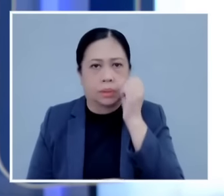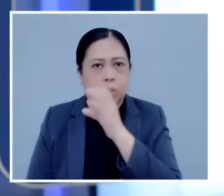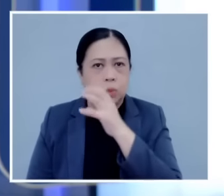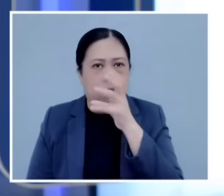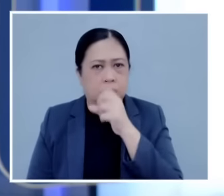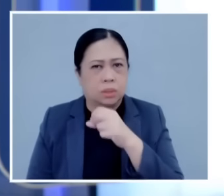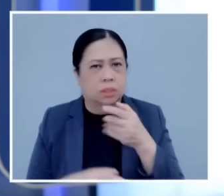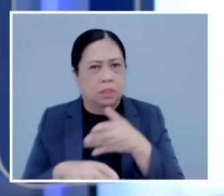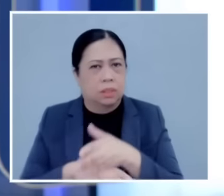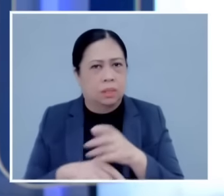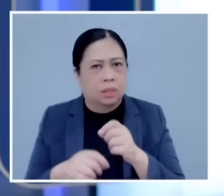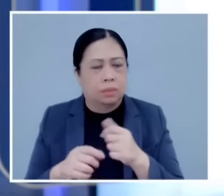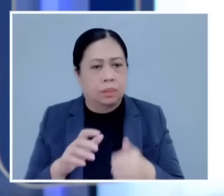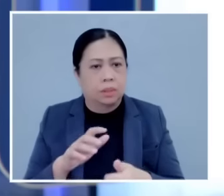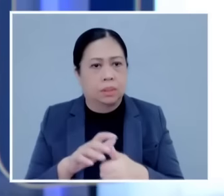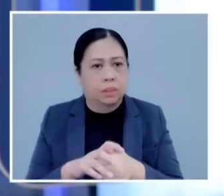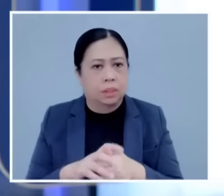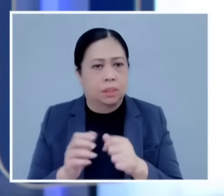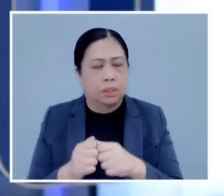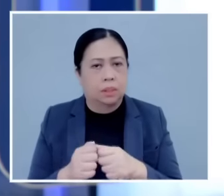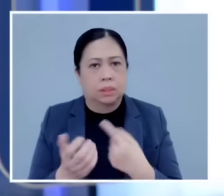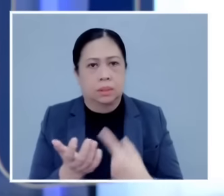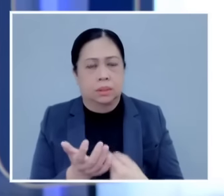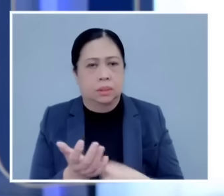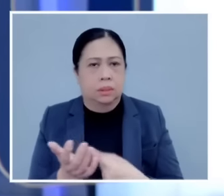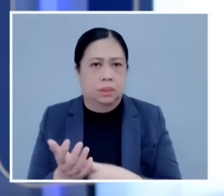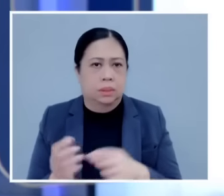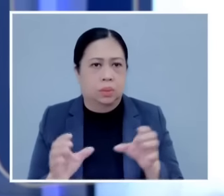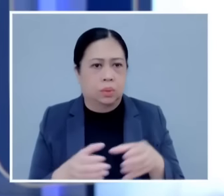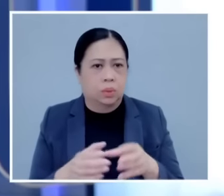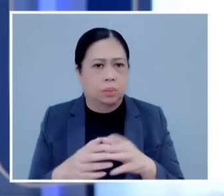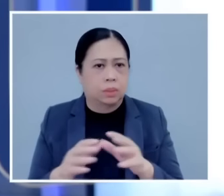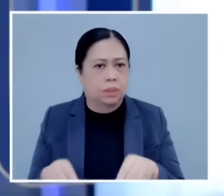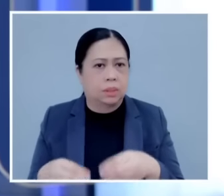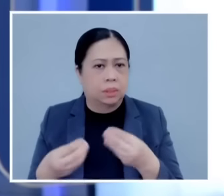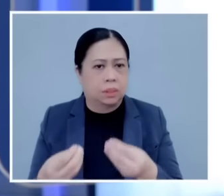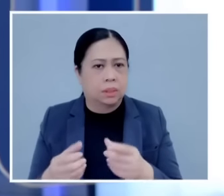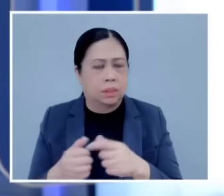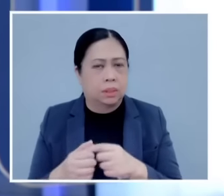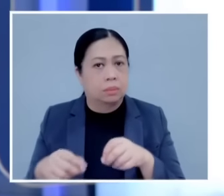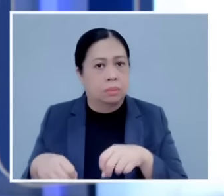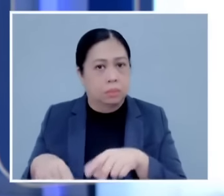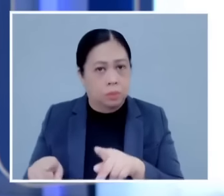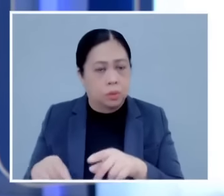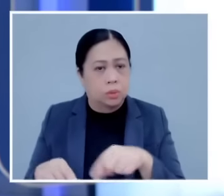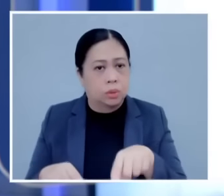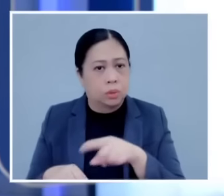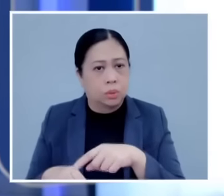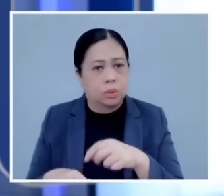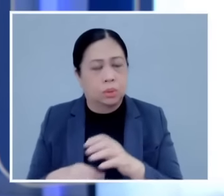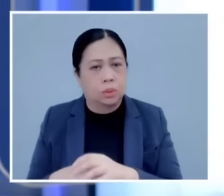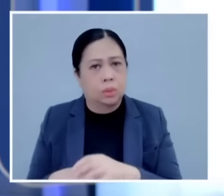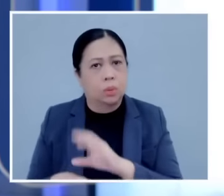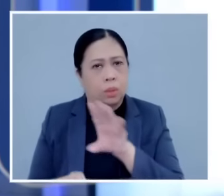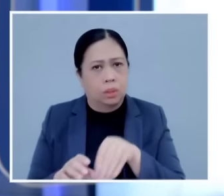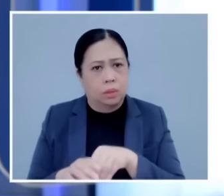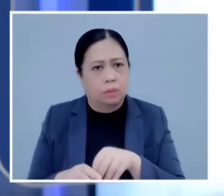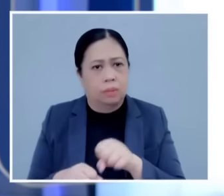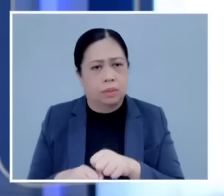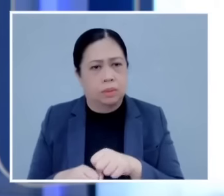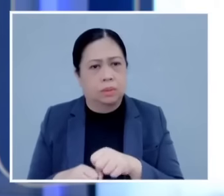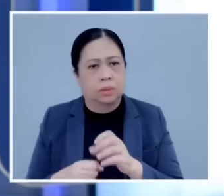ay matapos lumabas sa pagdinig ng komite na binibigyan ng naturang pribilehiyo ang mga kwalipikadong